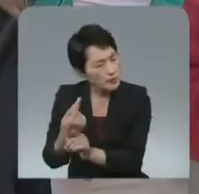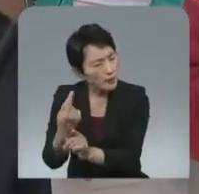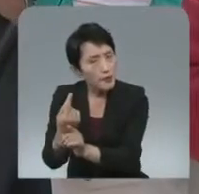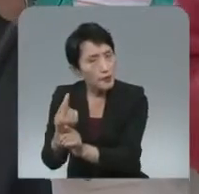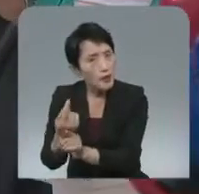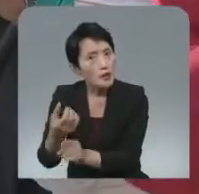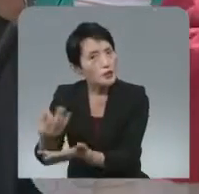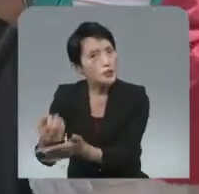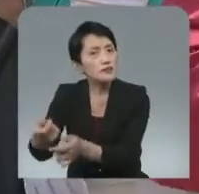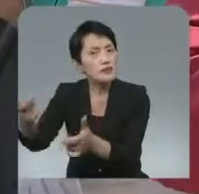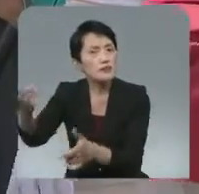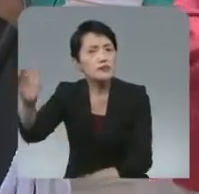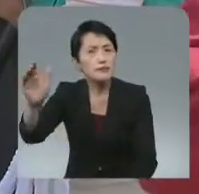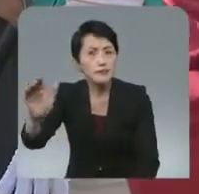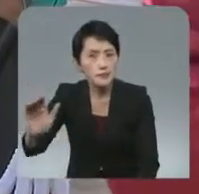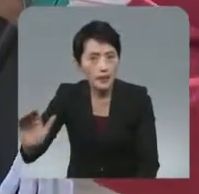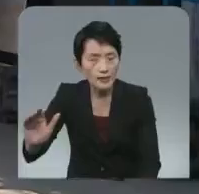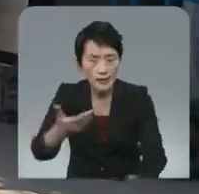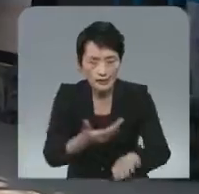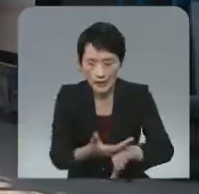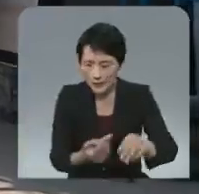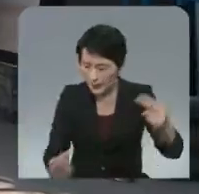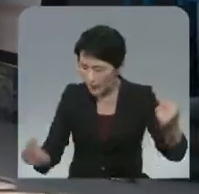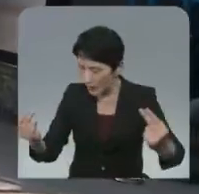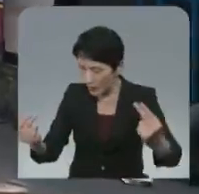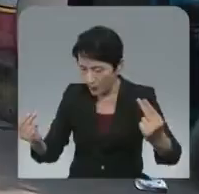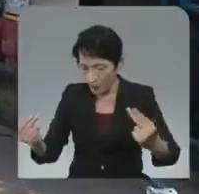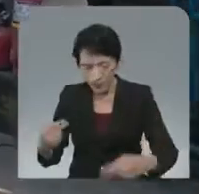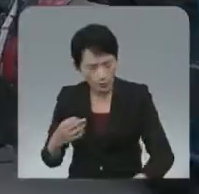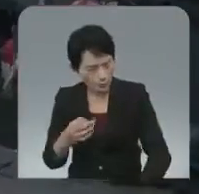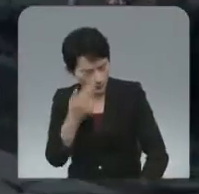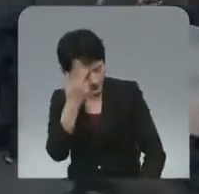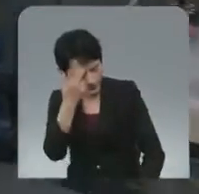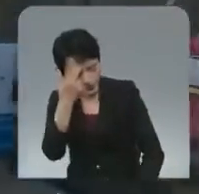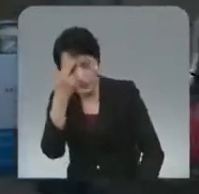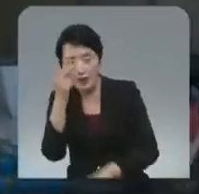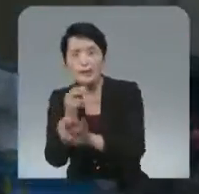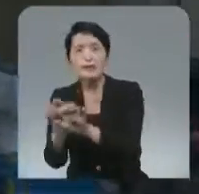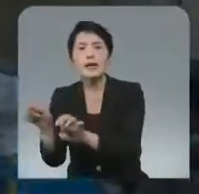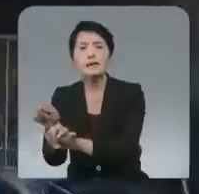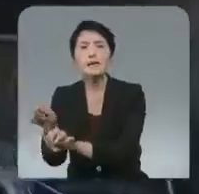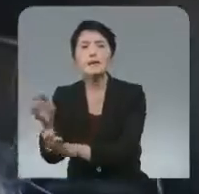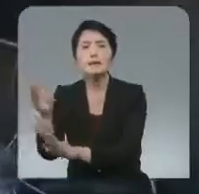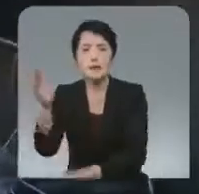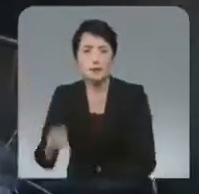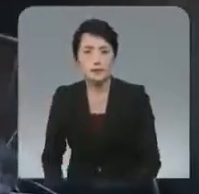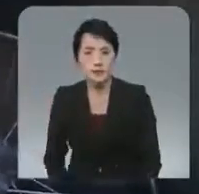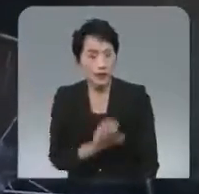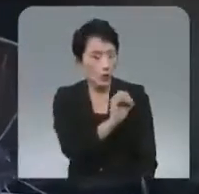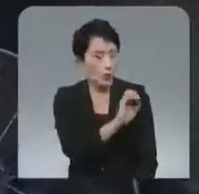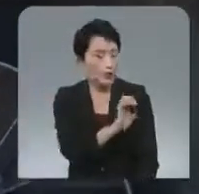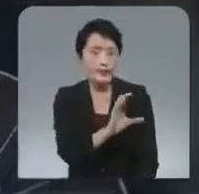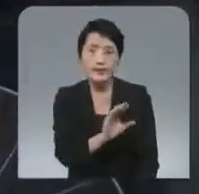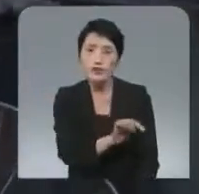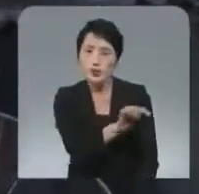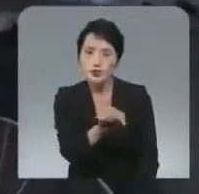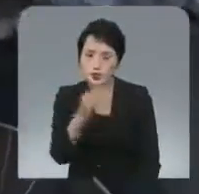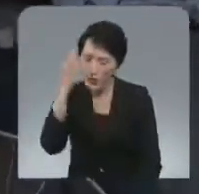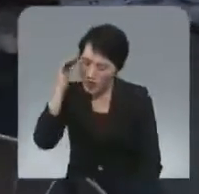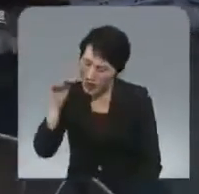aux revenus médian et de 40%, le niveau le plus élevé parmi les pays membres de l'Organisation de coopération et de développement